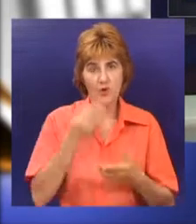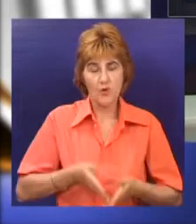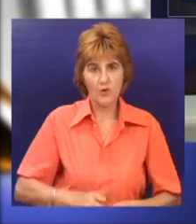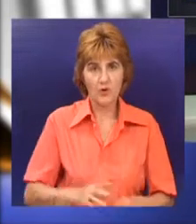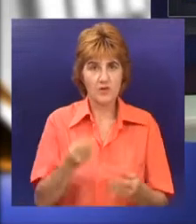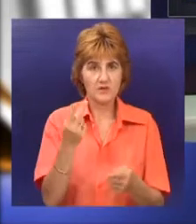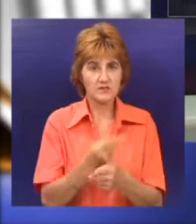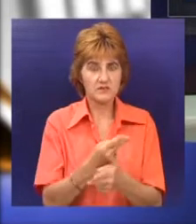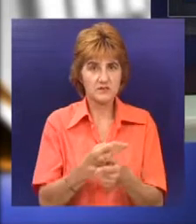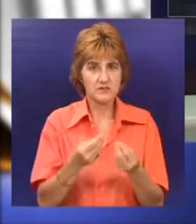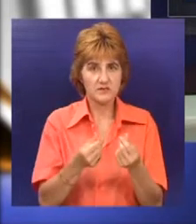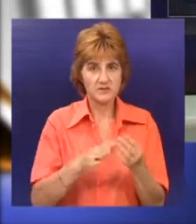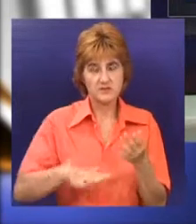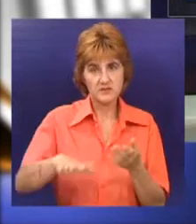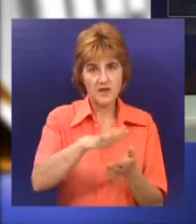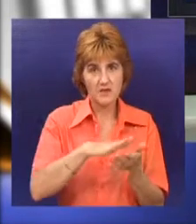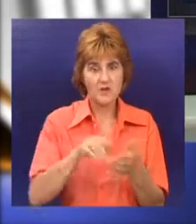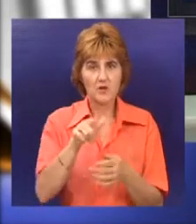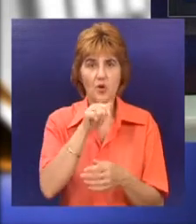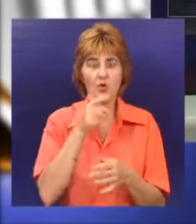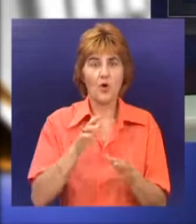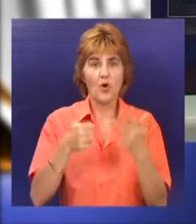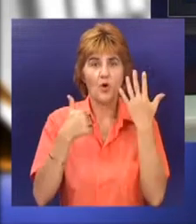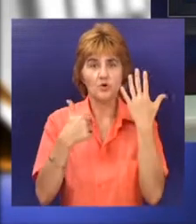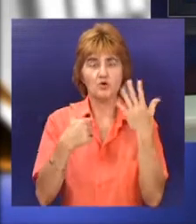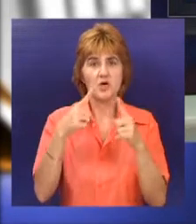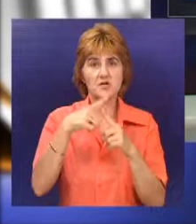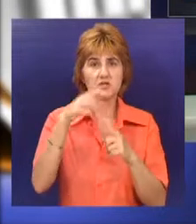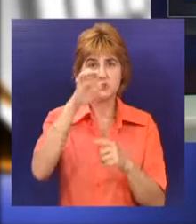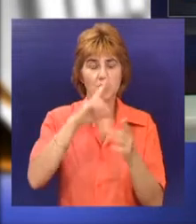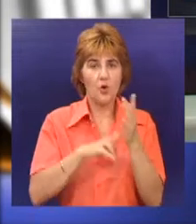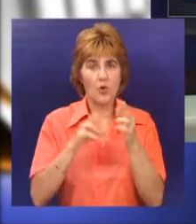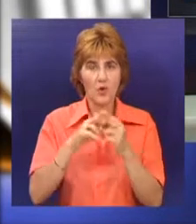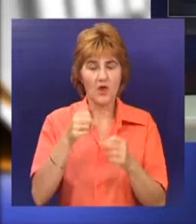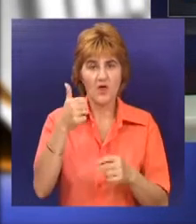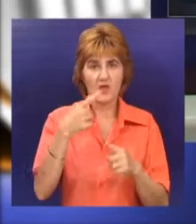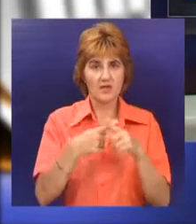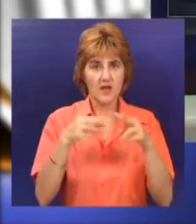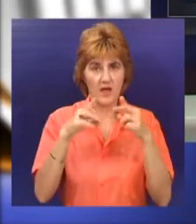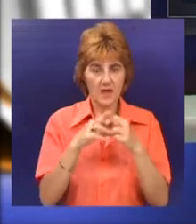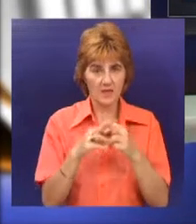za poljoprivredu. Prosečan prinos pšenice je nešto preko 6 tona po hektaru, a njena cena na